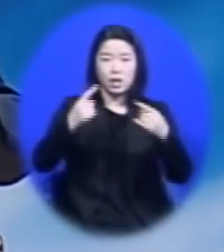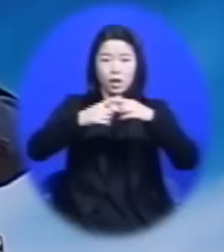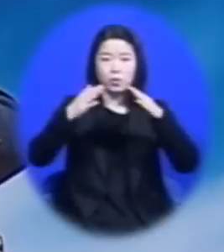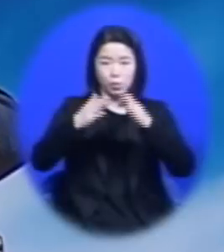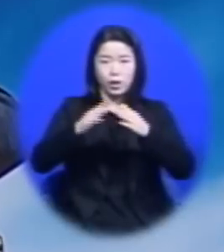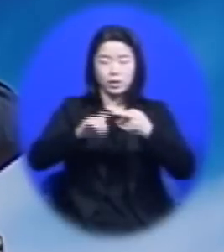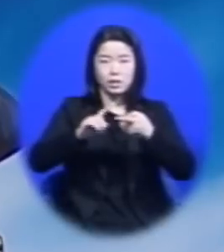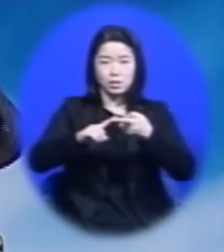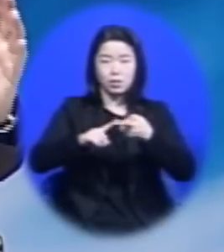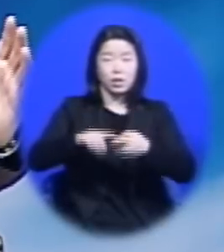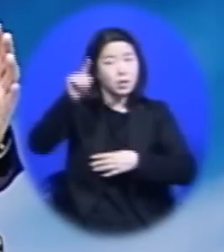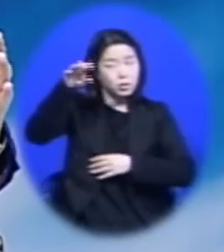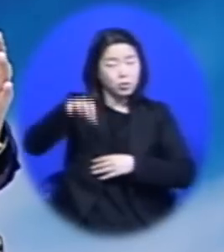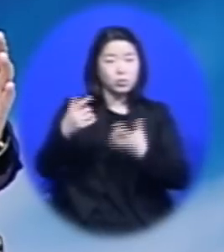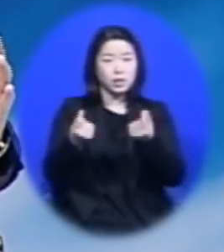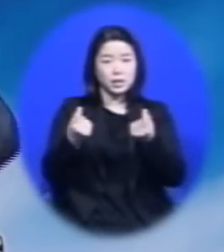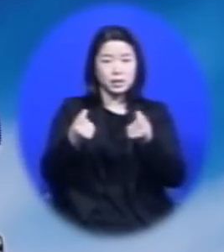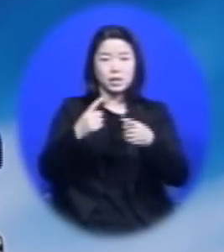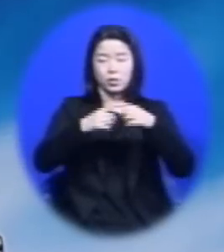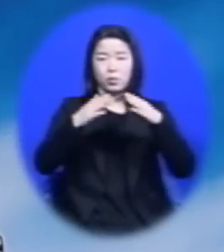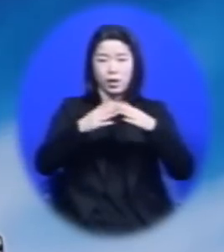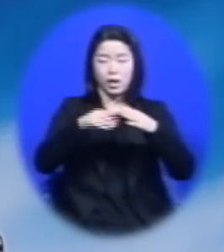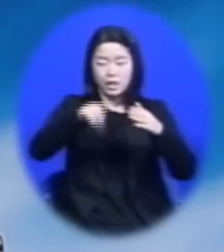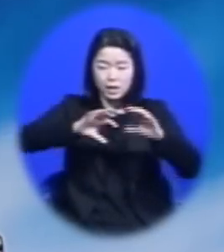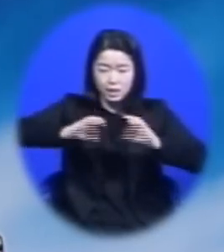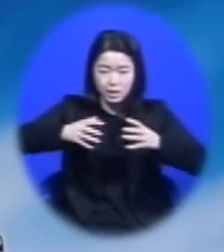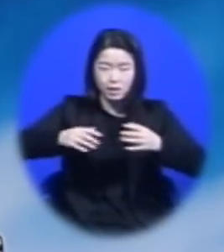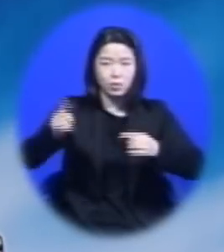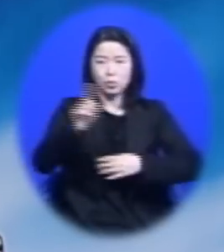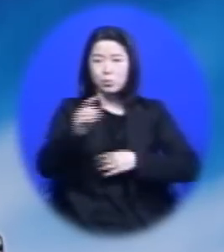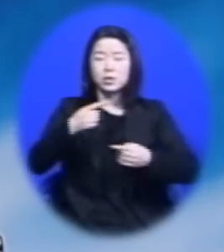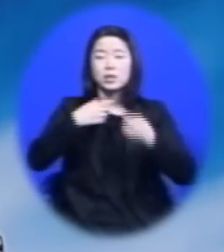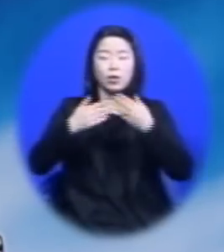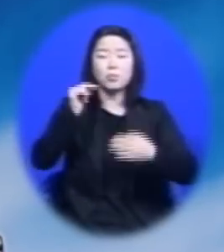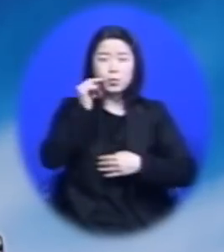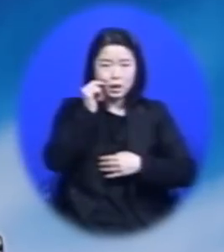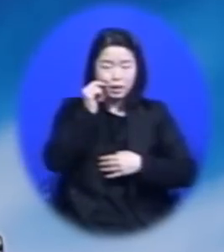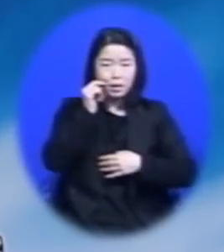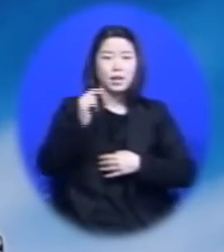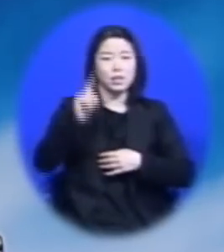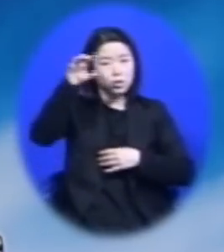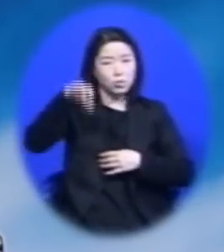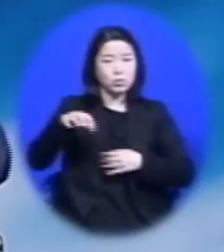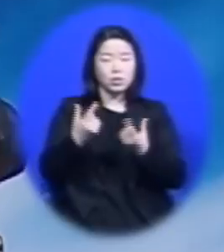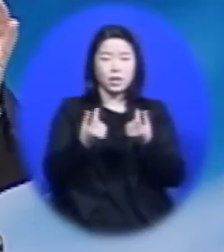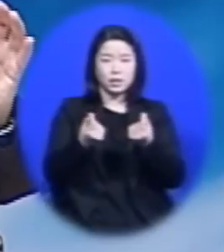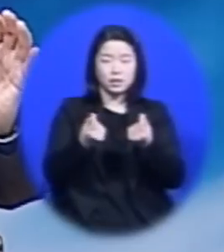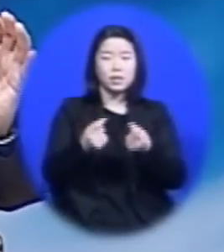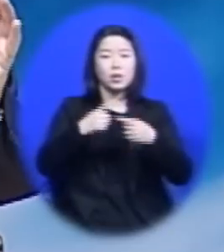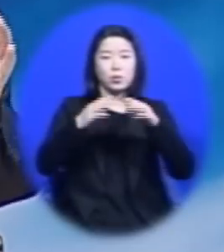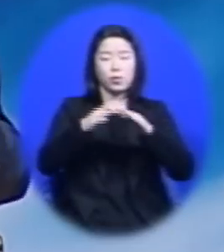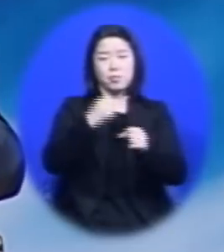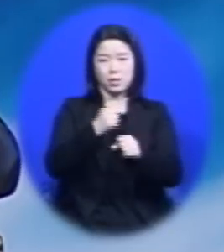교회를 천국 같은 교회로이 세상에서 도무지 경험할 수 없는 천국 같은 교회가 되게 합니다 어떤 새